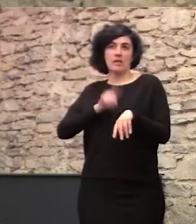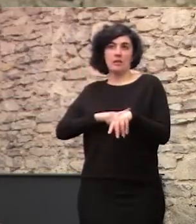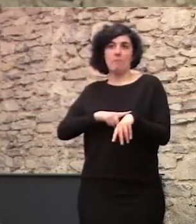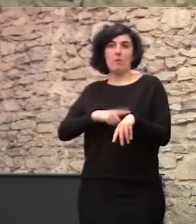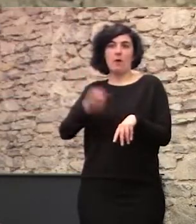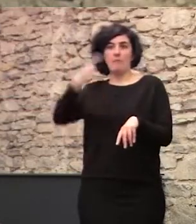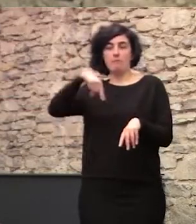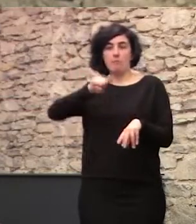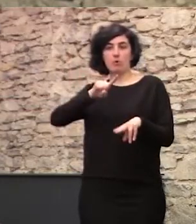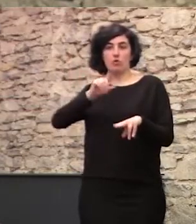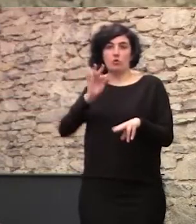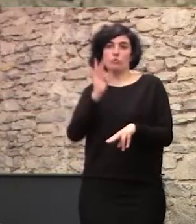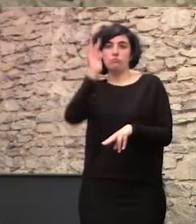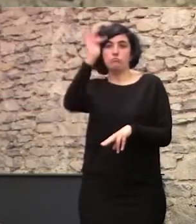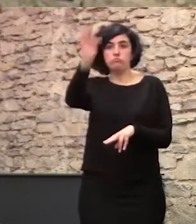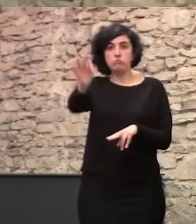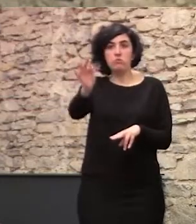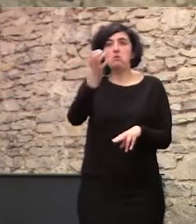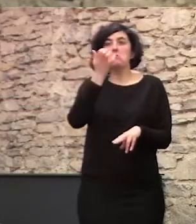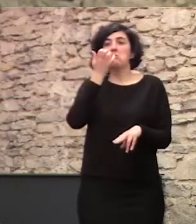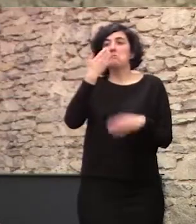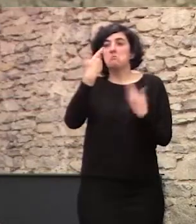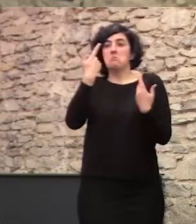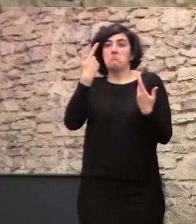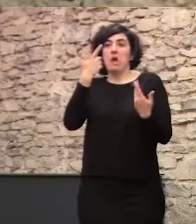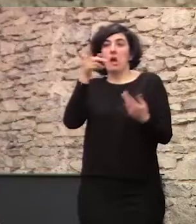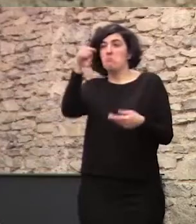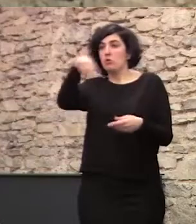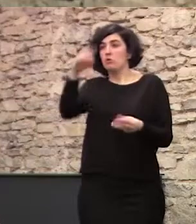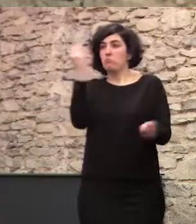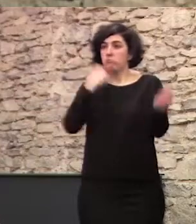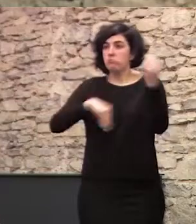pizka zabaltzeko galderen tartea.